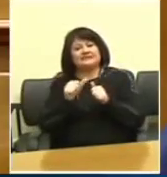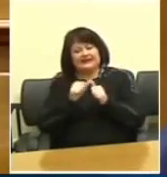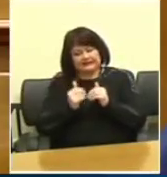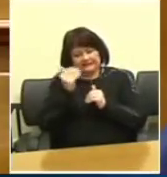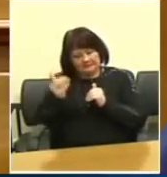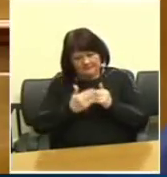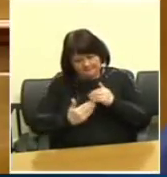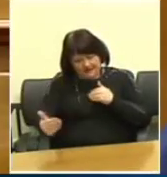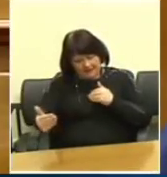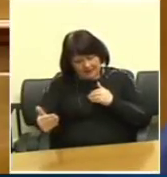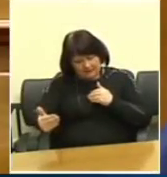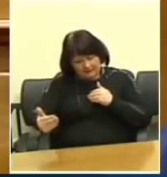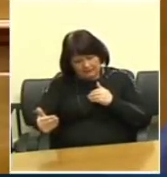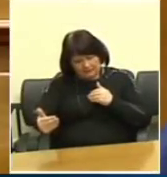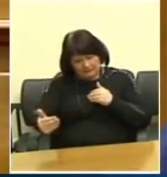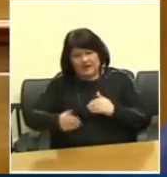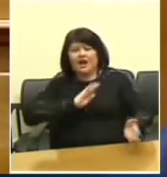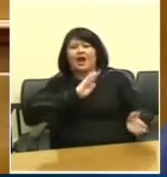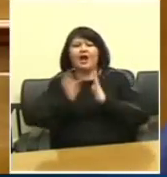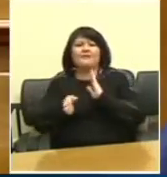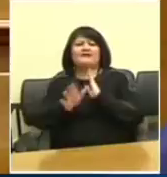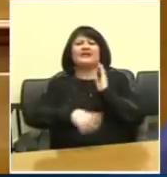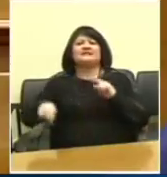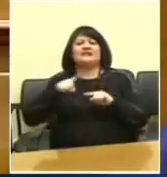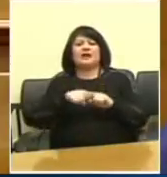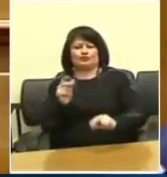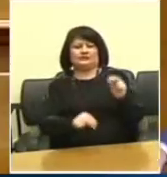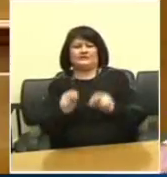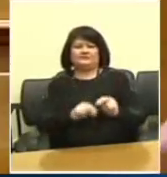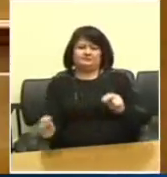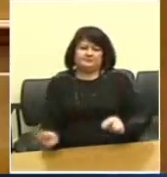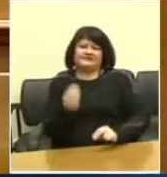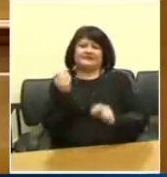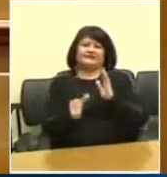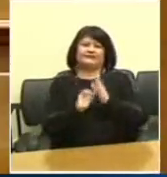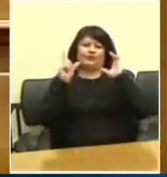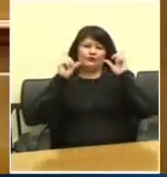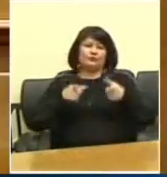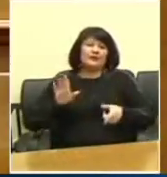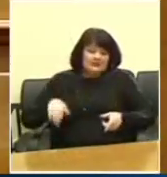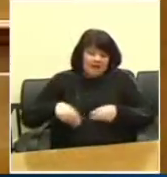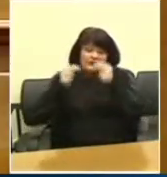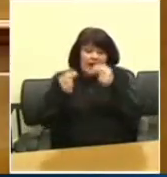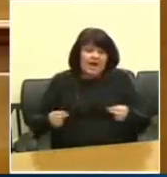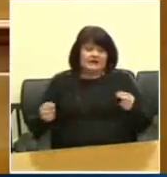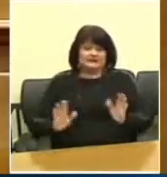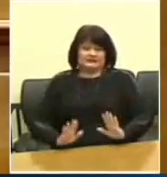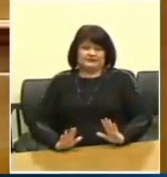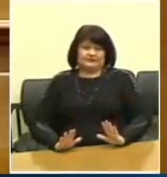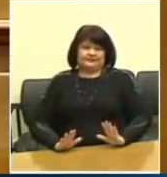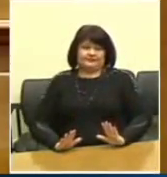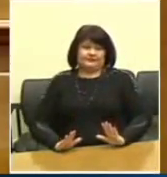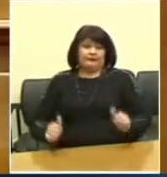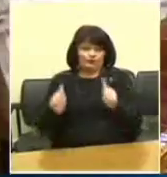να οδηγούμαστε στην απευθείας εκλογή από το λαό ως ίστατη καταφυγή, επαναλαμβάνω, εφόσον δεν επιτευχθεί συνένεση.